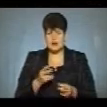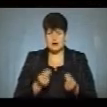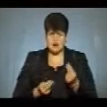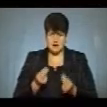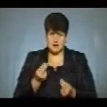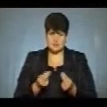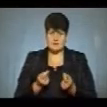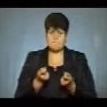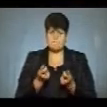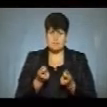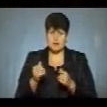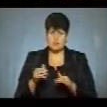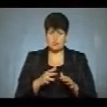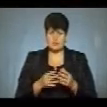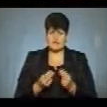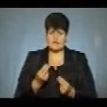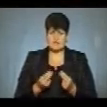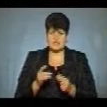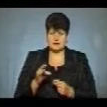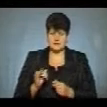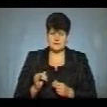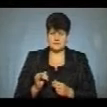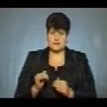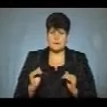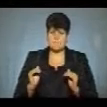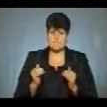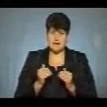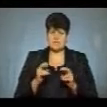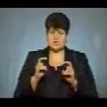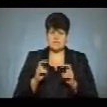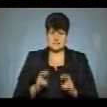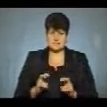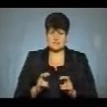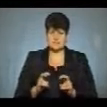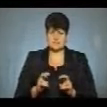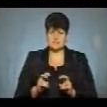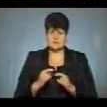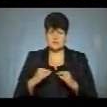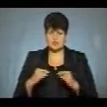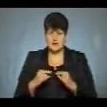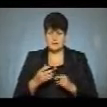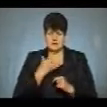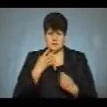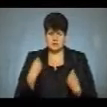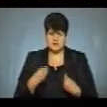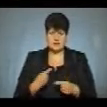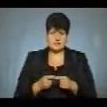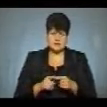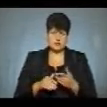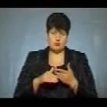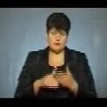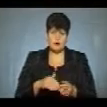гралися малорухливі ігри, менше сиділи за столами, тепліше вдягалися, і це допомагало